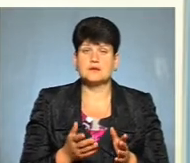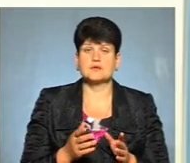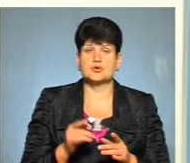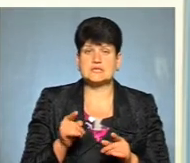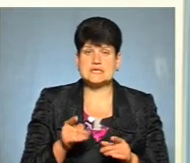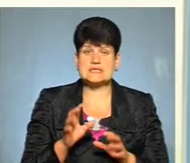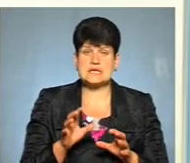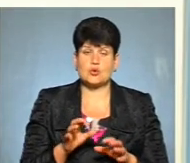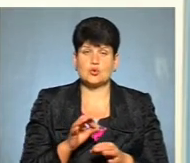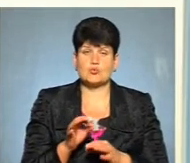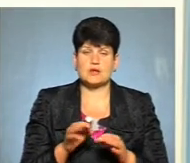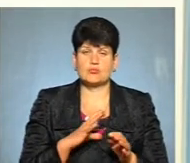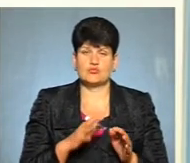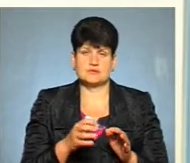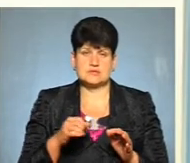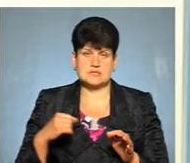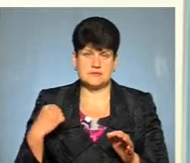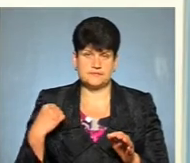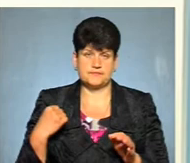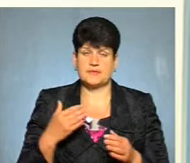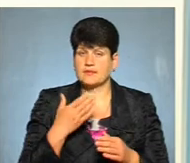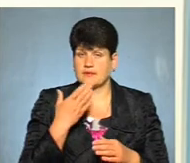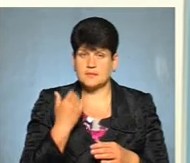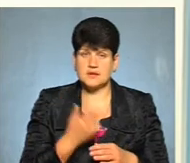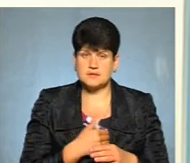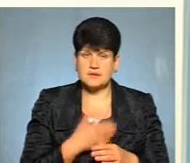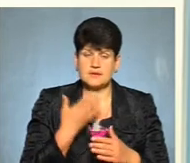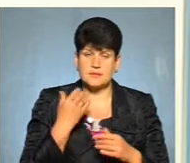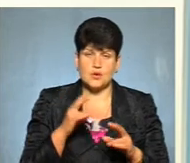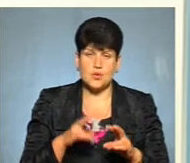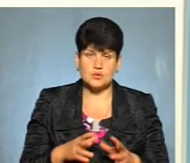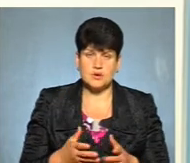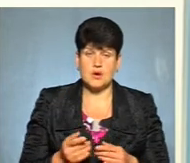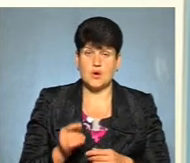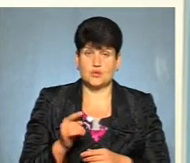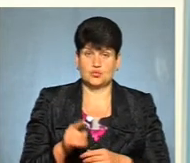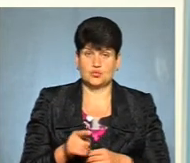був відкликаний від Верховної Ради. Немає ініціатора, немає розгляду. А тут